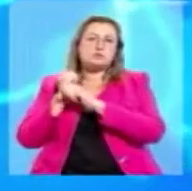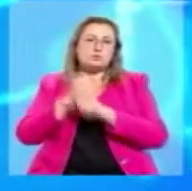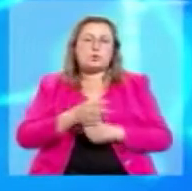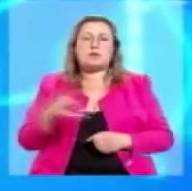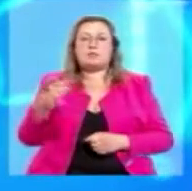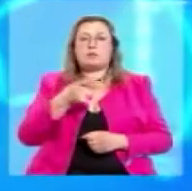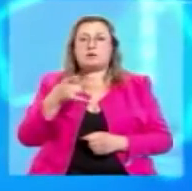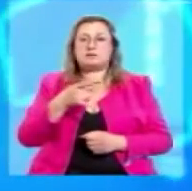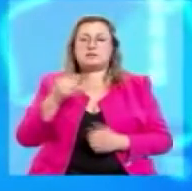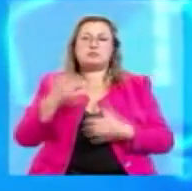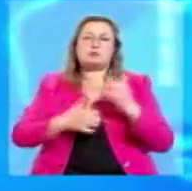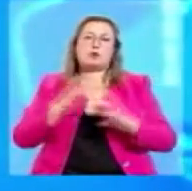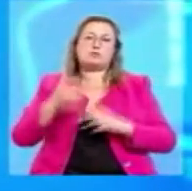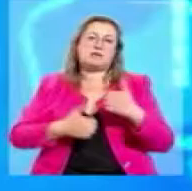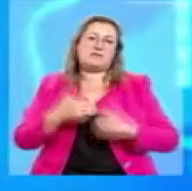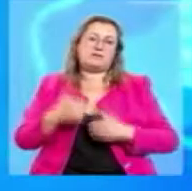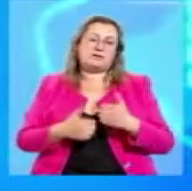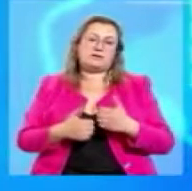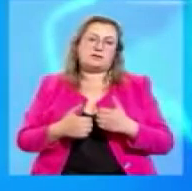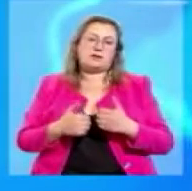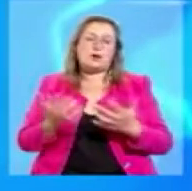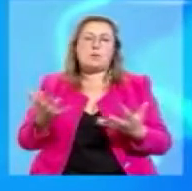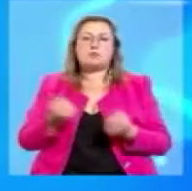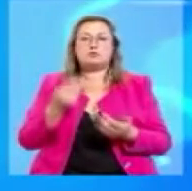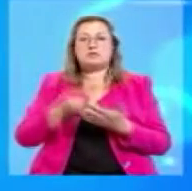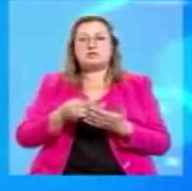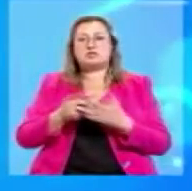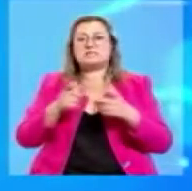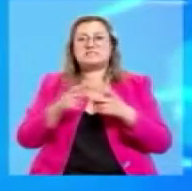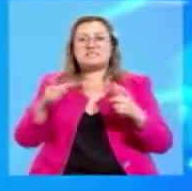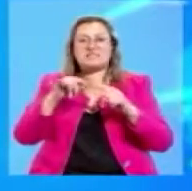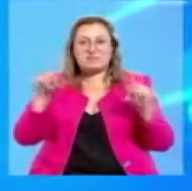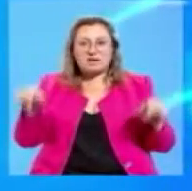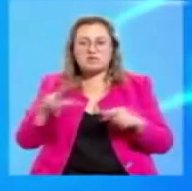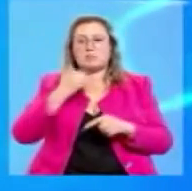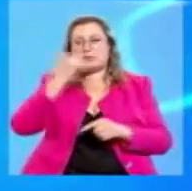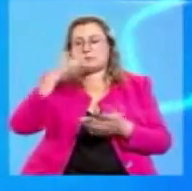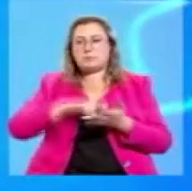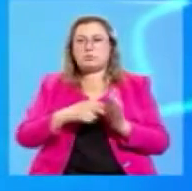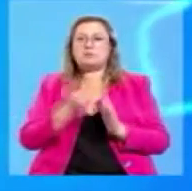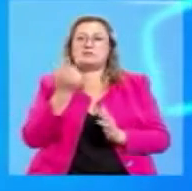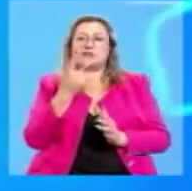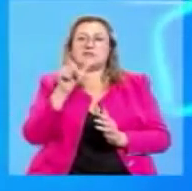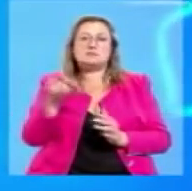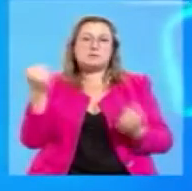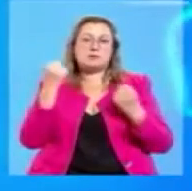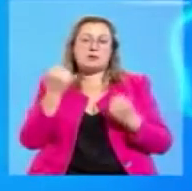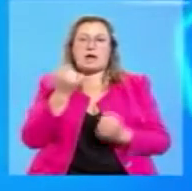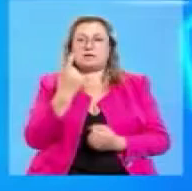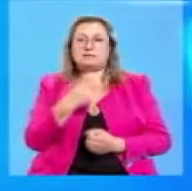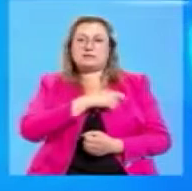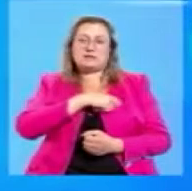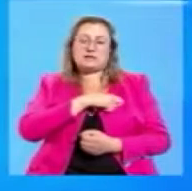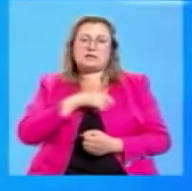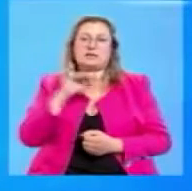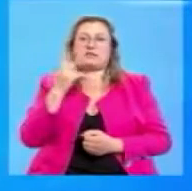на республиканских и международных соревнованиях. Получили денежные сертификаты и благодарственные письма 13 спортсменов, 11 тренеров,